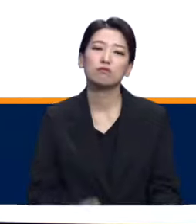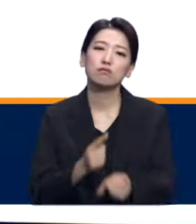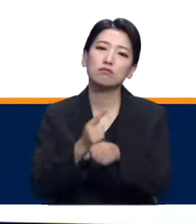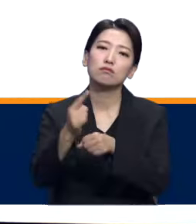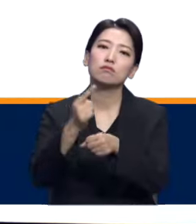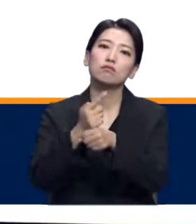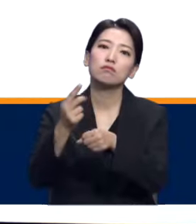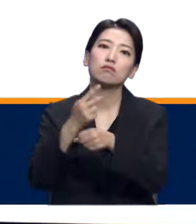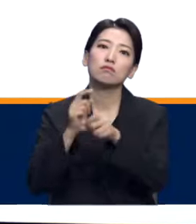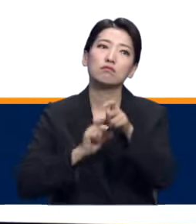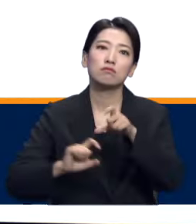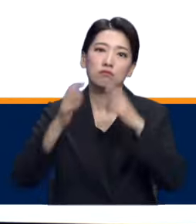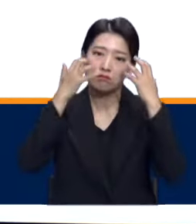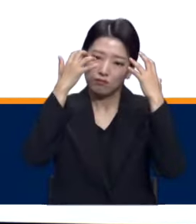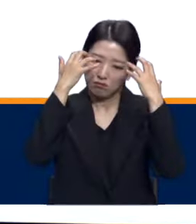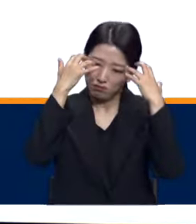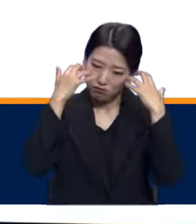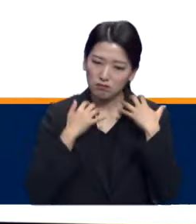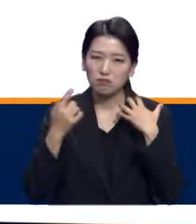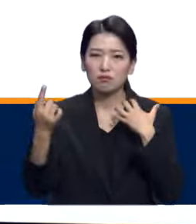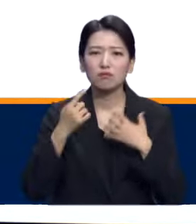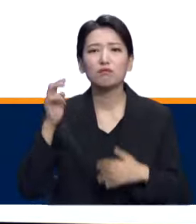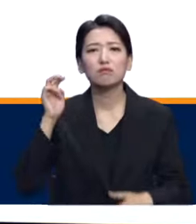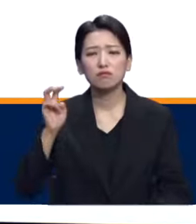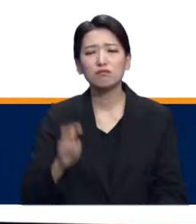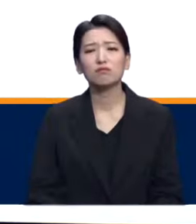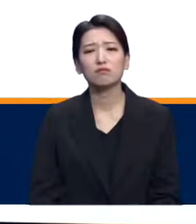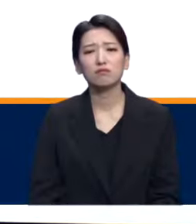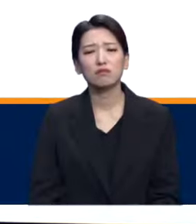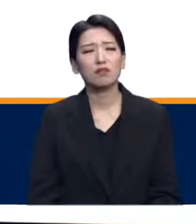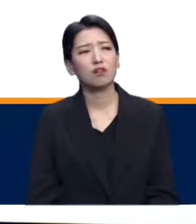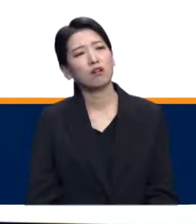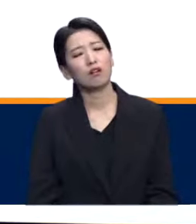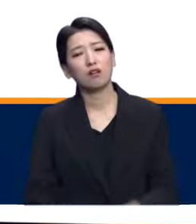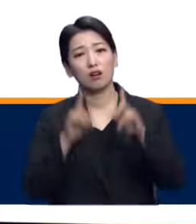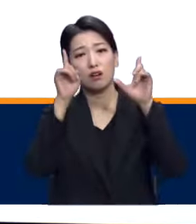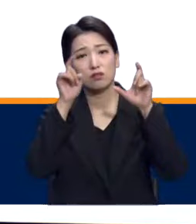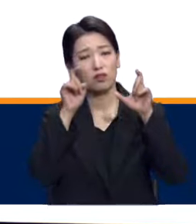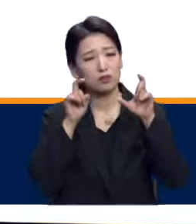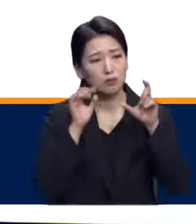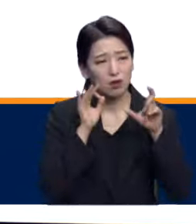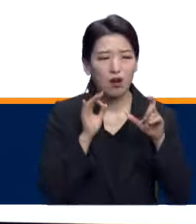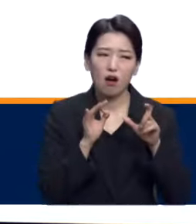얘기가 있죠. 네. 이 사진을 보면 걱정을